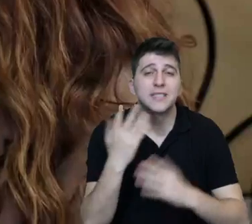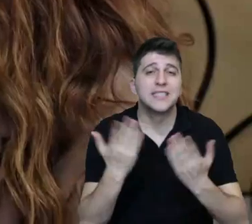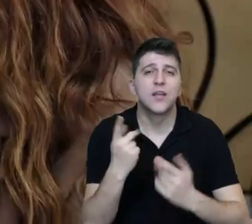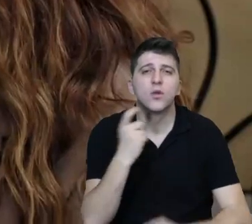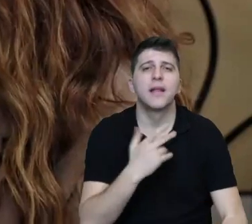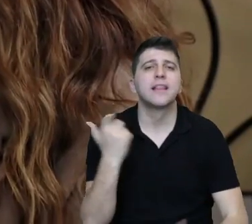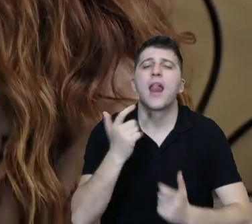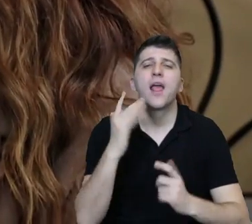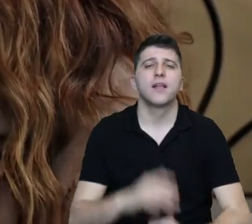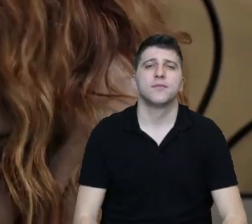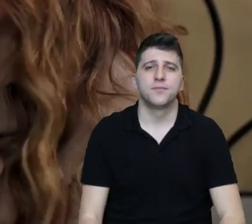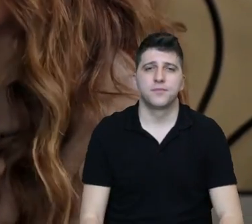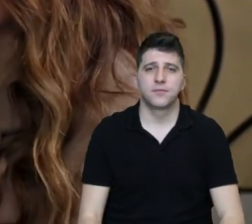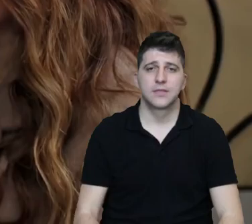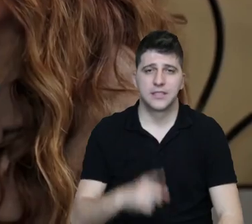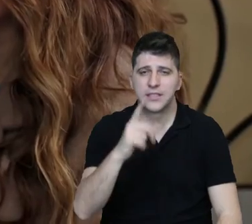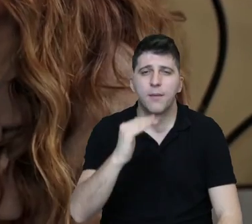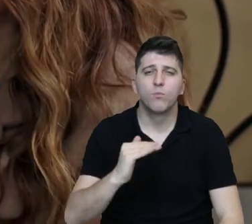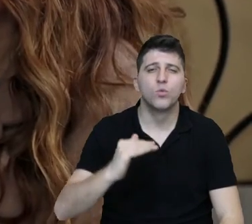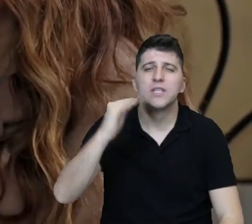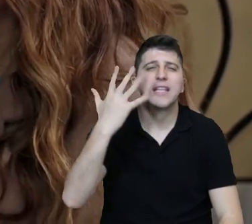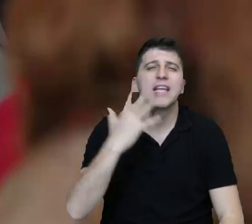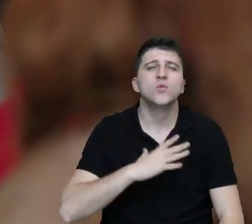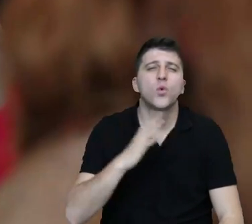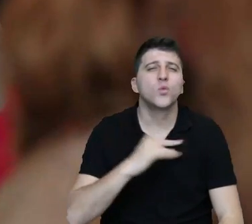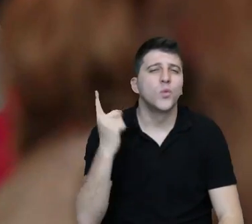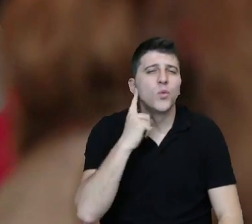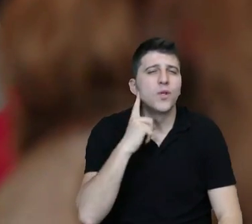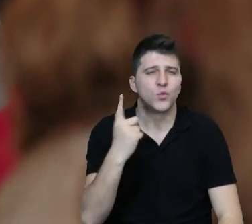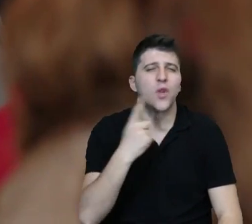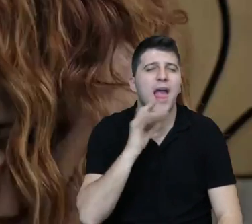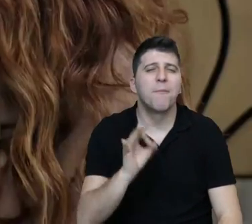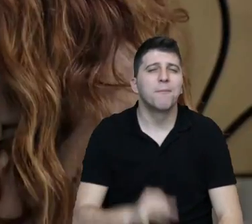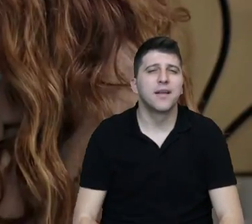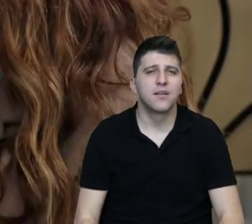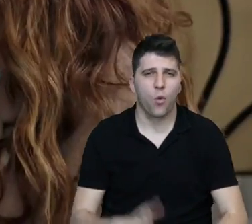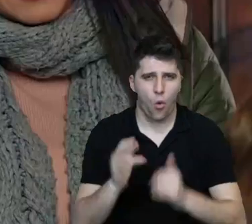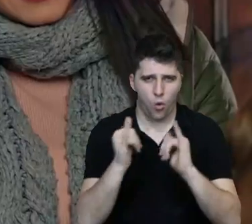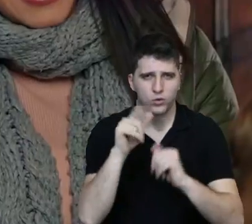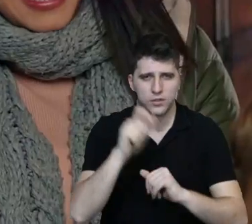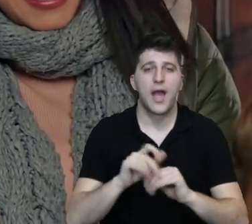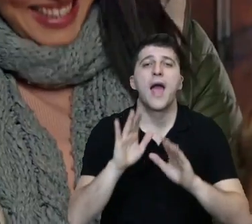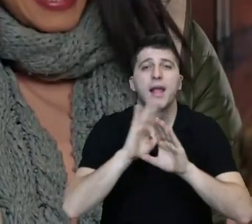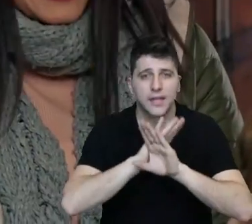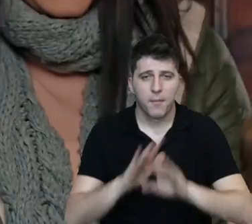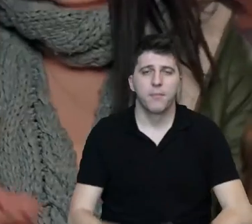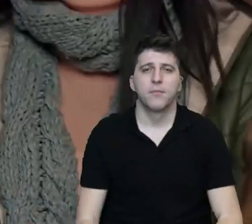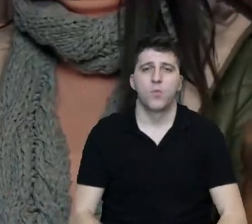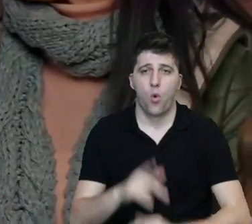diye. Nereye? Sen büyüyünce ne olmak istiyordun? Ha? Hani hep söylüyordun bize. Oyuncu.